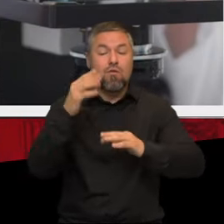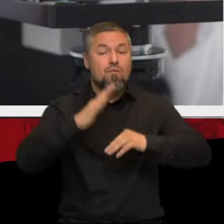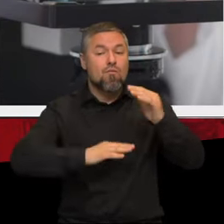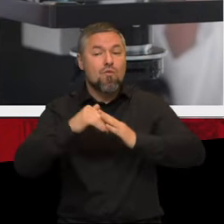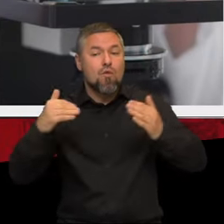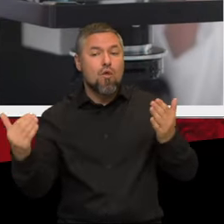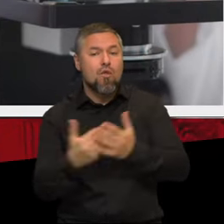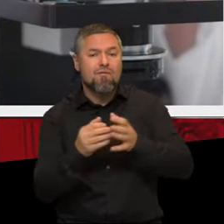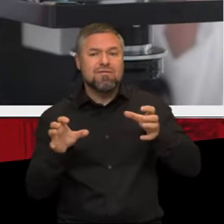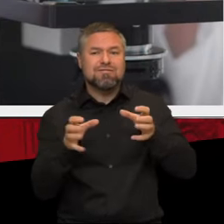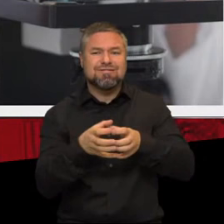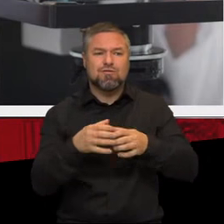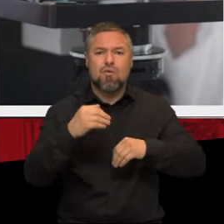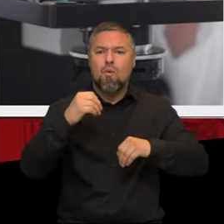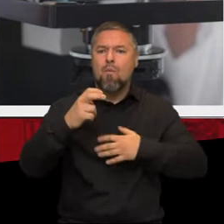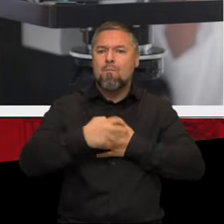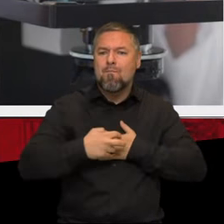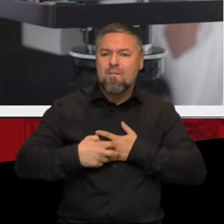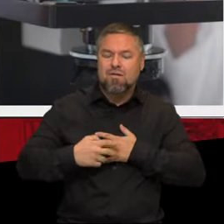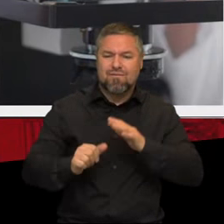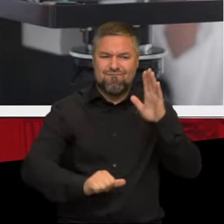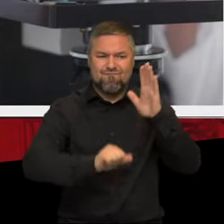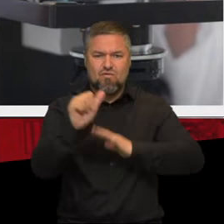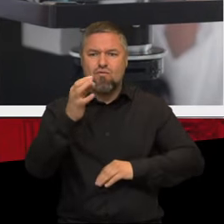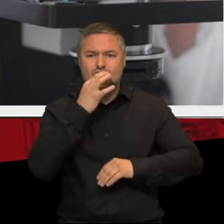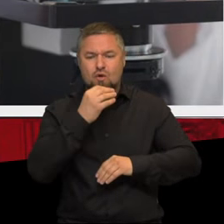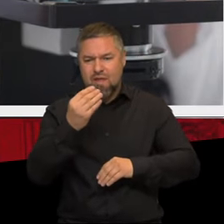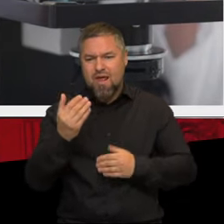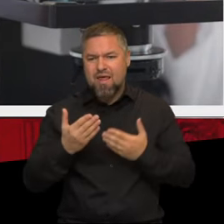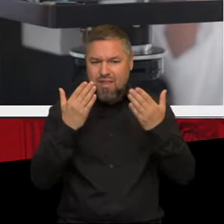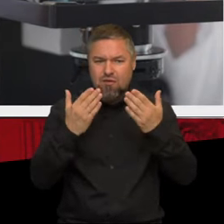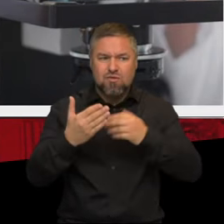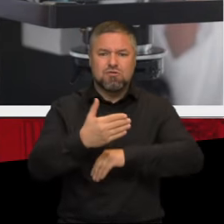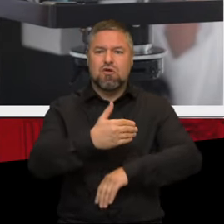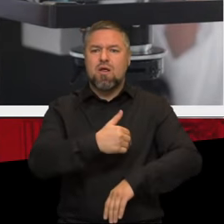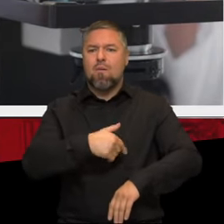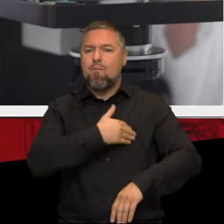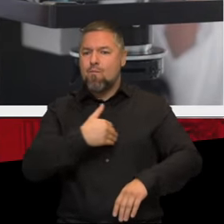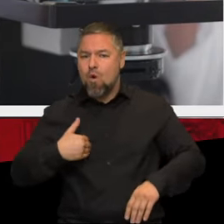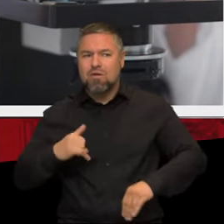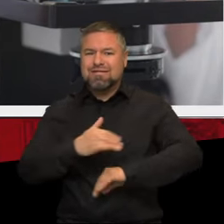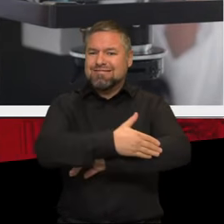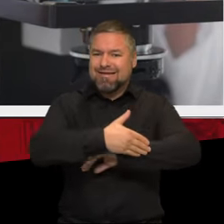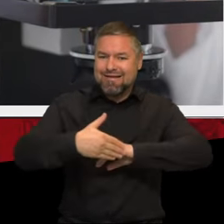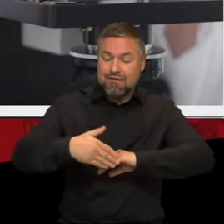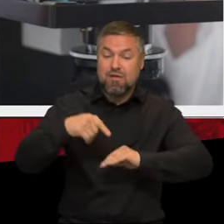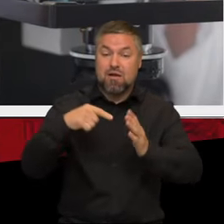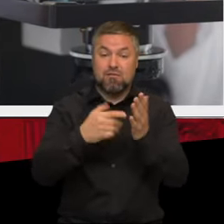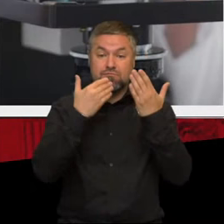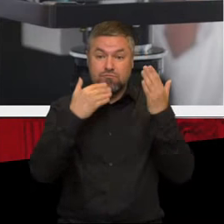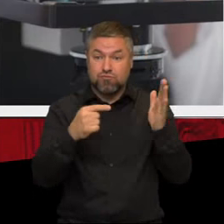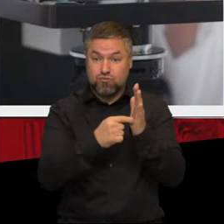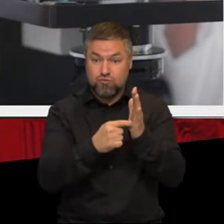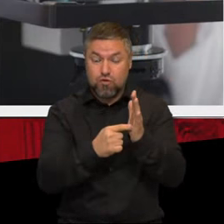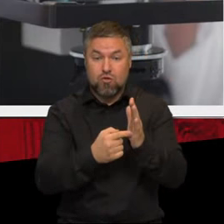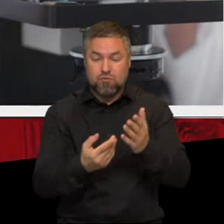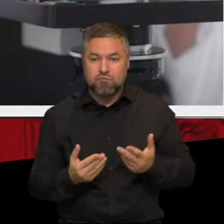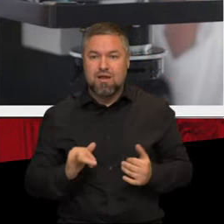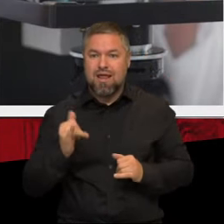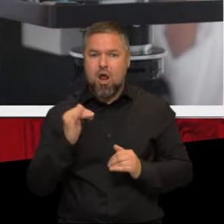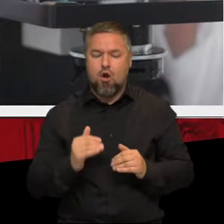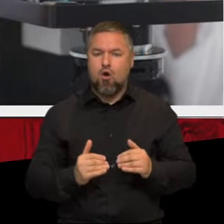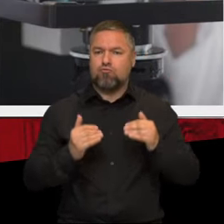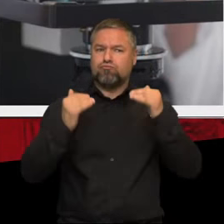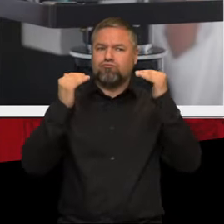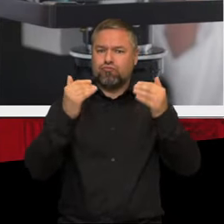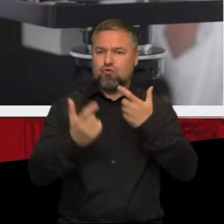budowanie nowych zespołów badawczych kierowanych przez wyróżniających się młodych naukowców z kraju i zagranicy. Dzięki tej inicjatywie podniesiemy jakość